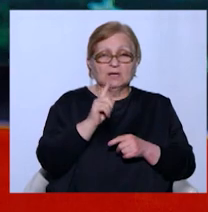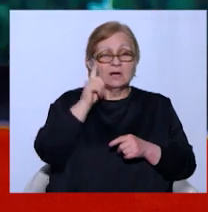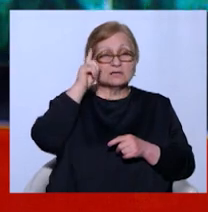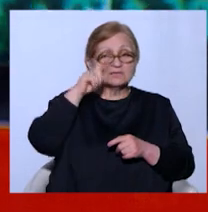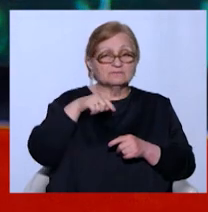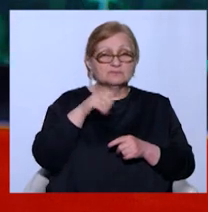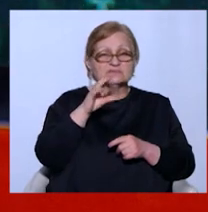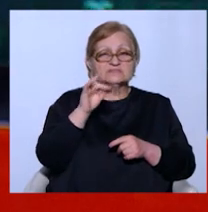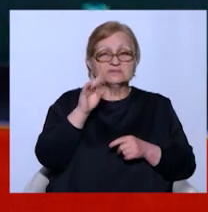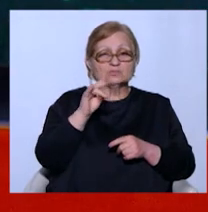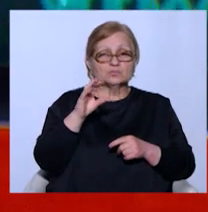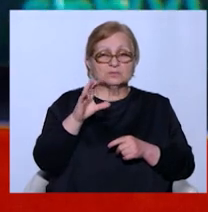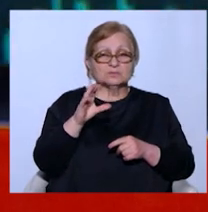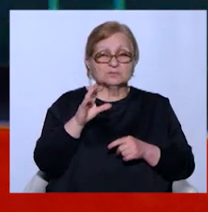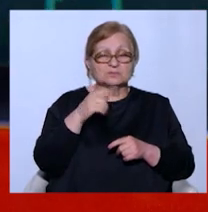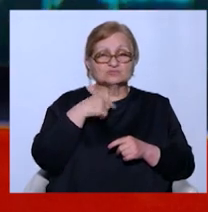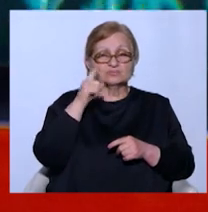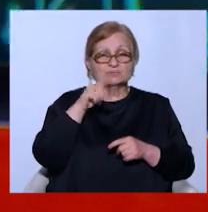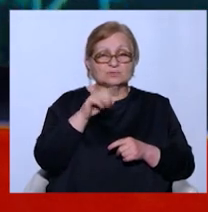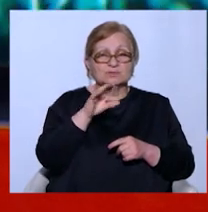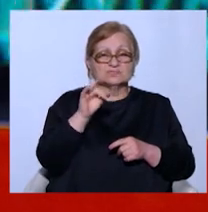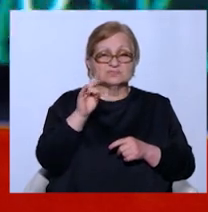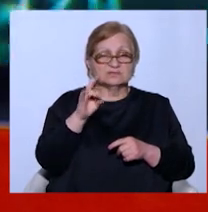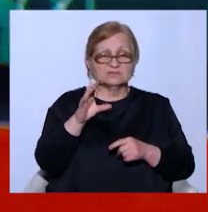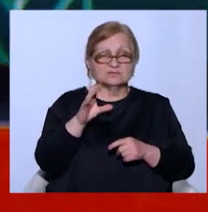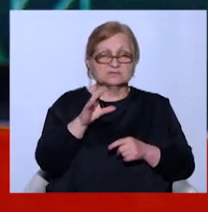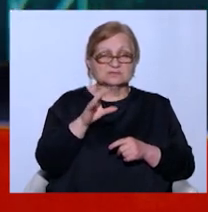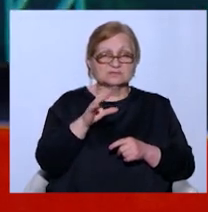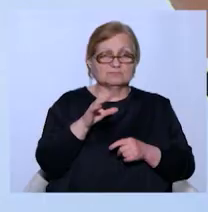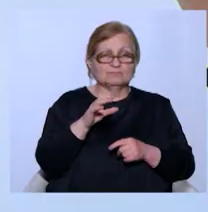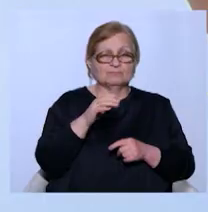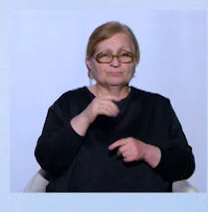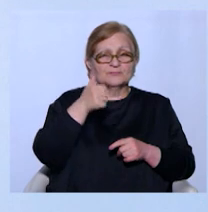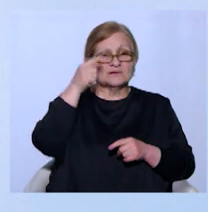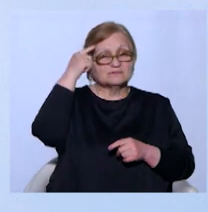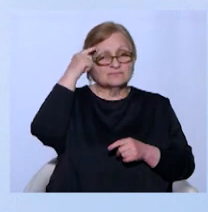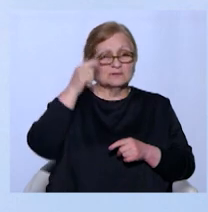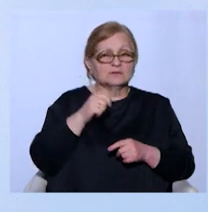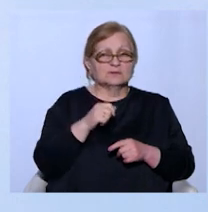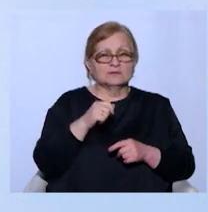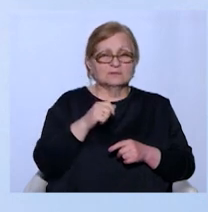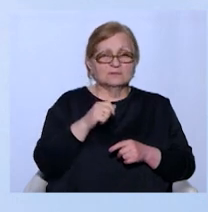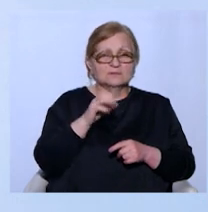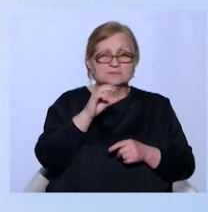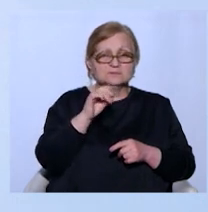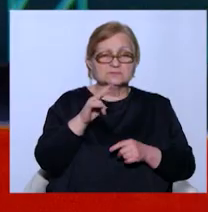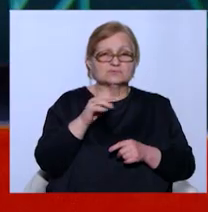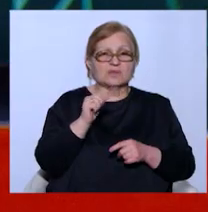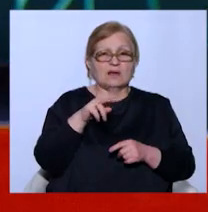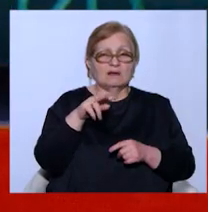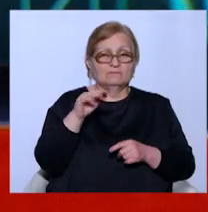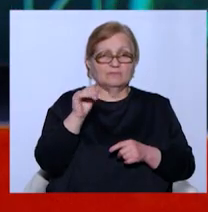ვიცით კუთხის სინუსი? ანუ ჩვენ ხო ვიცით რომ სინუს ალფა, მოდი გავიაზროთ ჯერ ეს რას ნიშნავს. სინუს ალფა